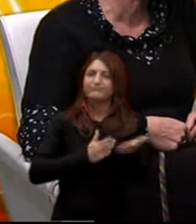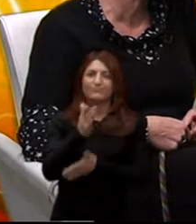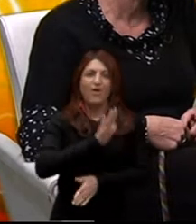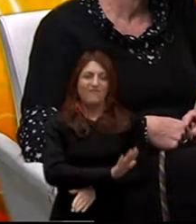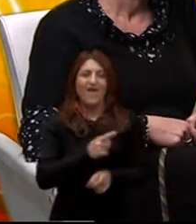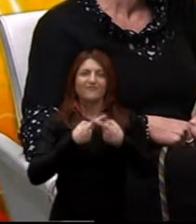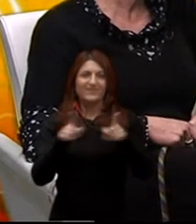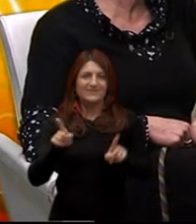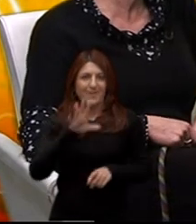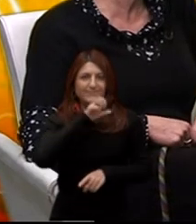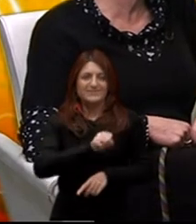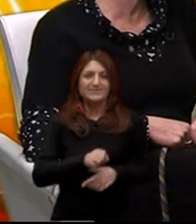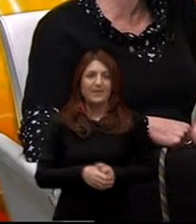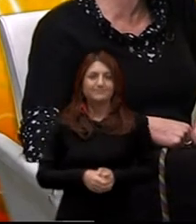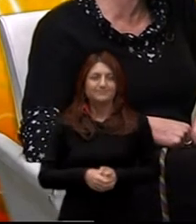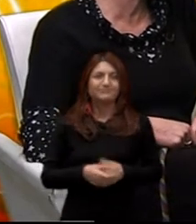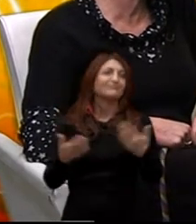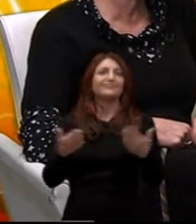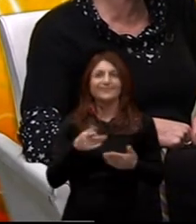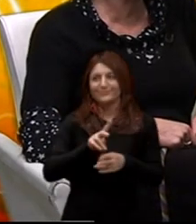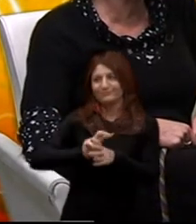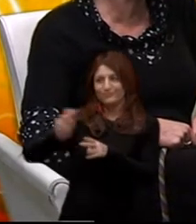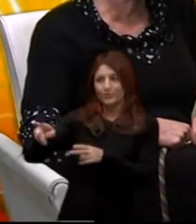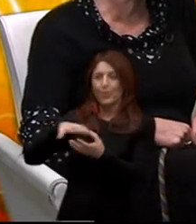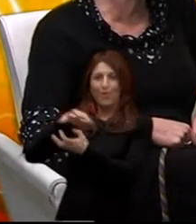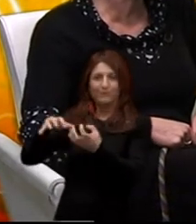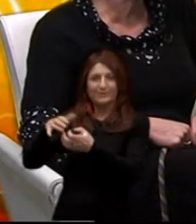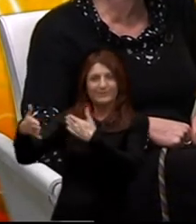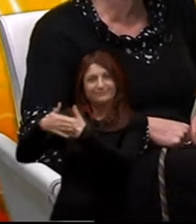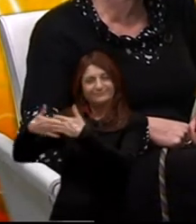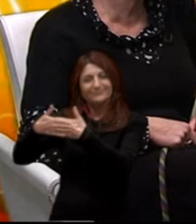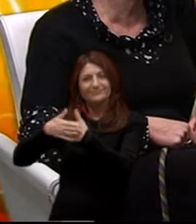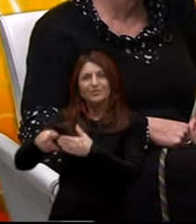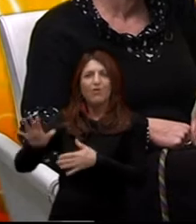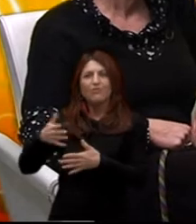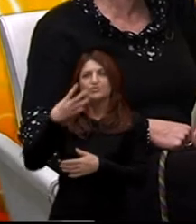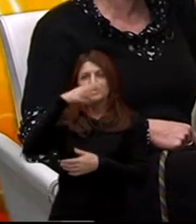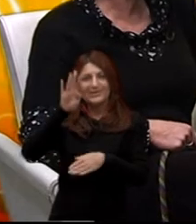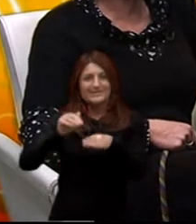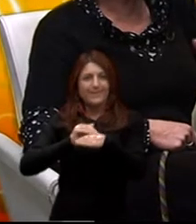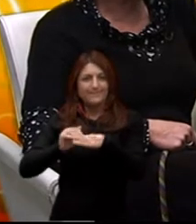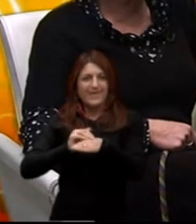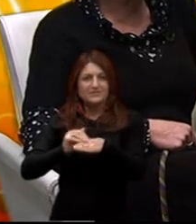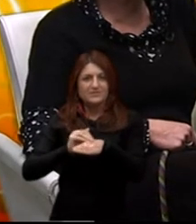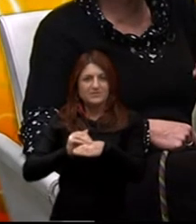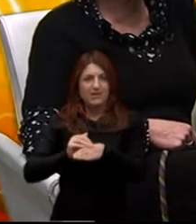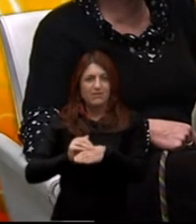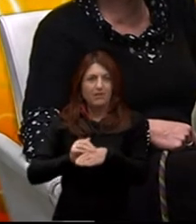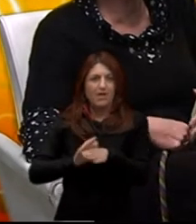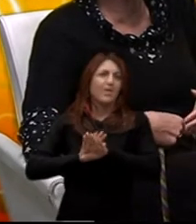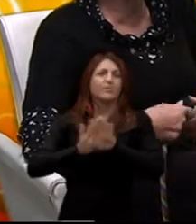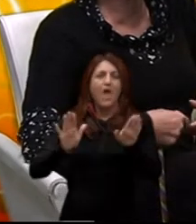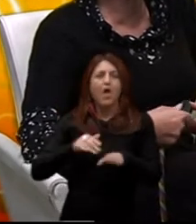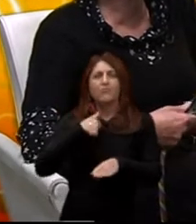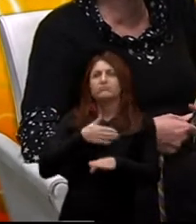dio posla. Znači kada je socijalizacija gotova, to okvirno traje oko 14 mjeseci, naravno, kažem, nakon svih